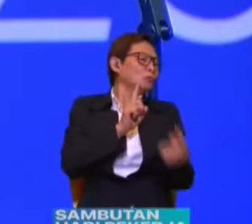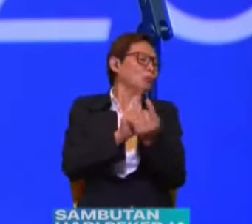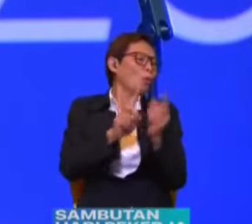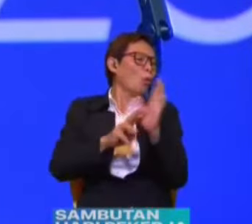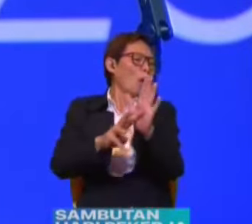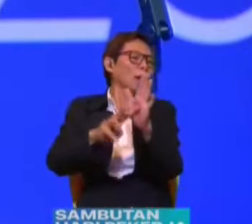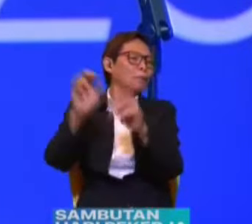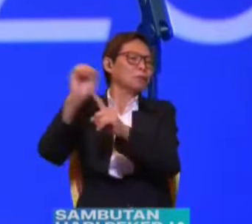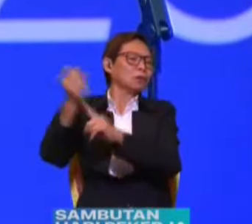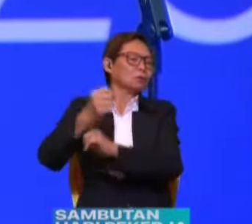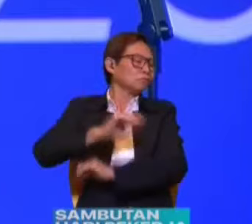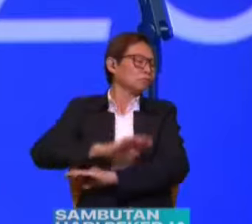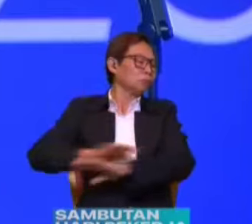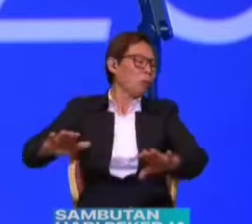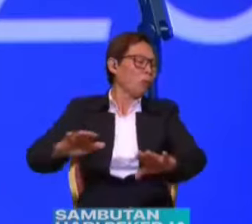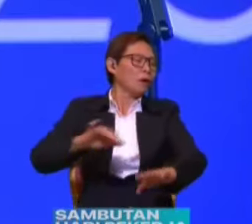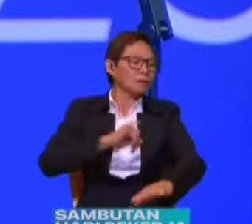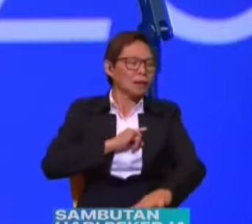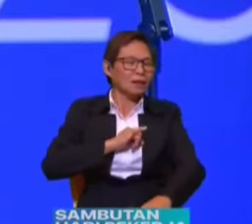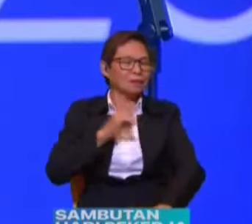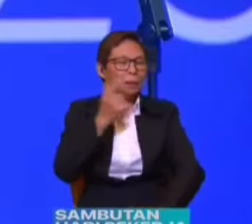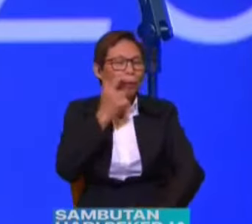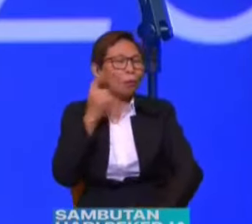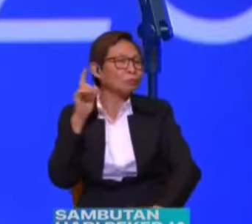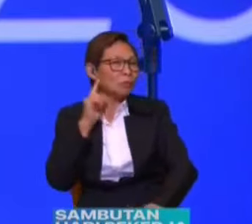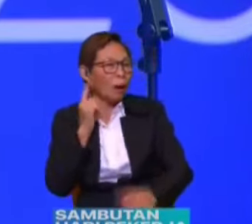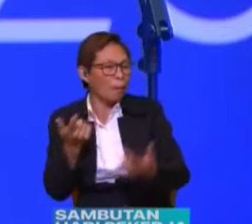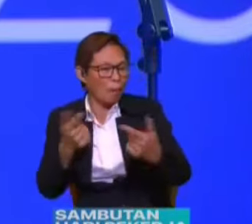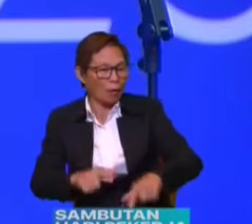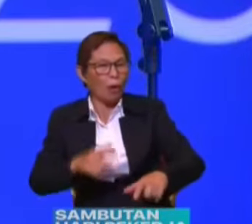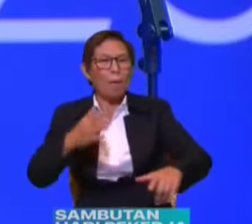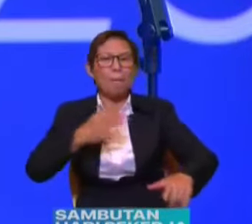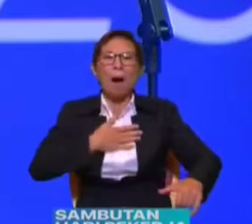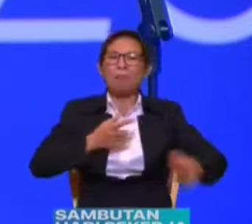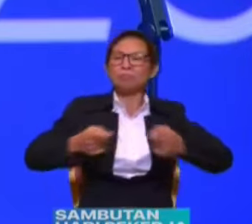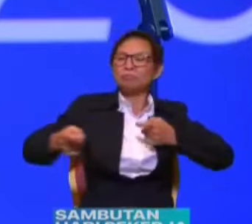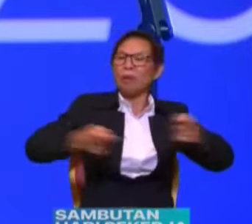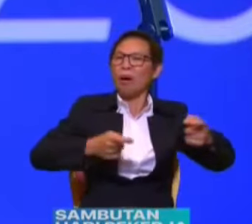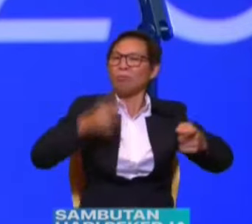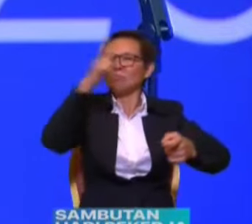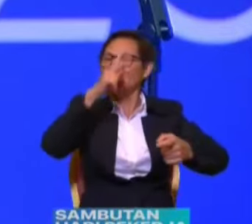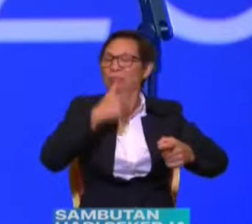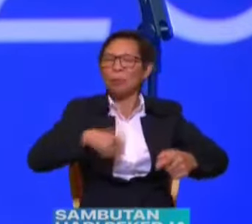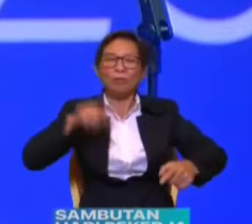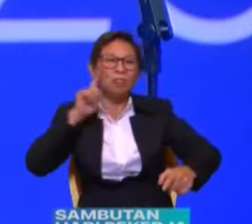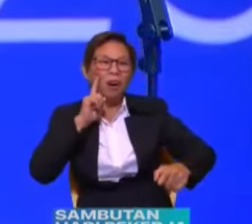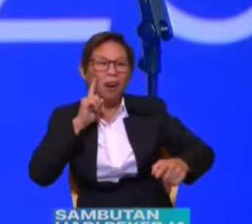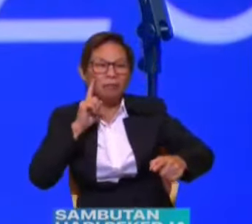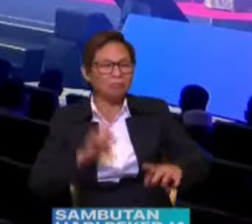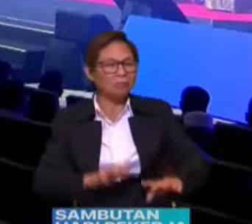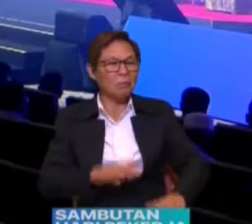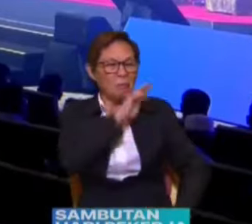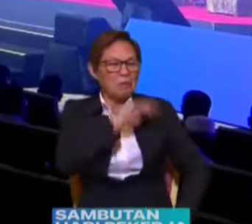wakil-wakil kesatuan. Saya tidak mahu dengar ini berlaku dalam pentadbiran kerajaan sekarang.